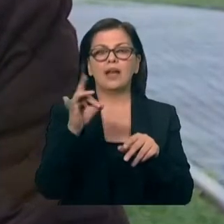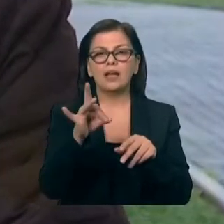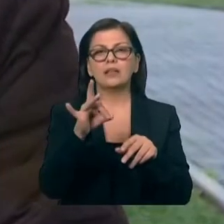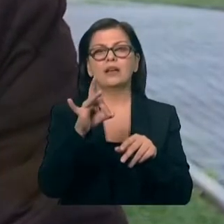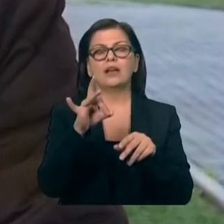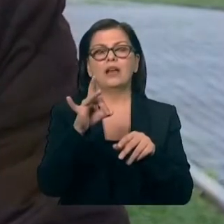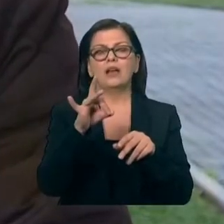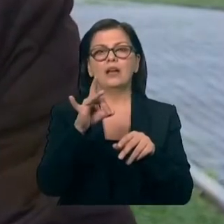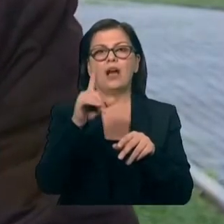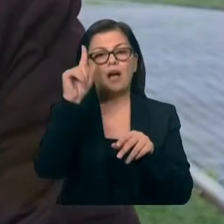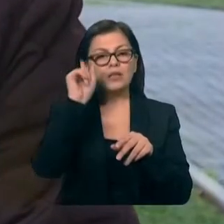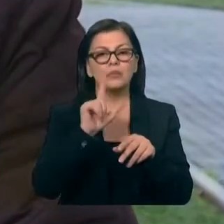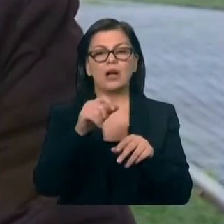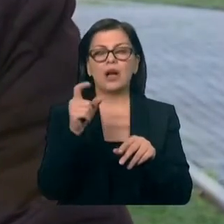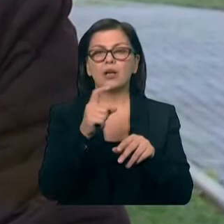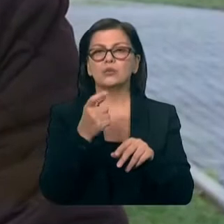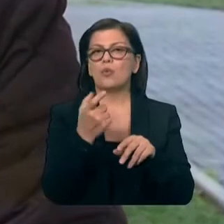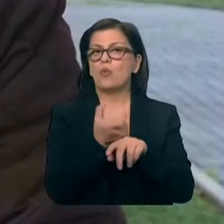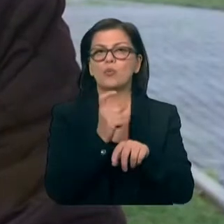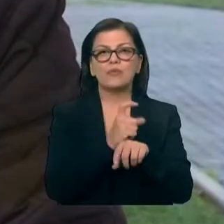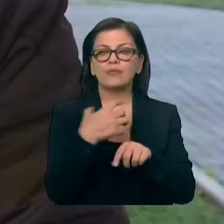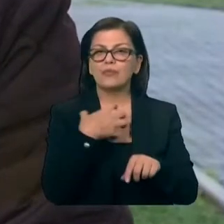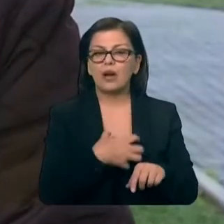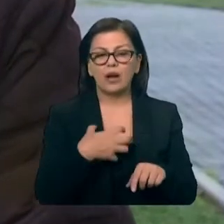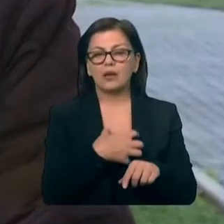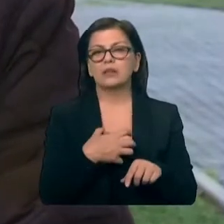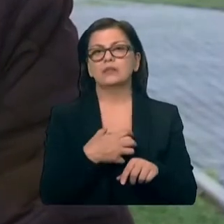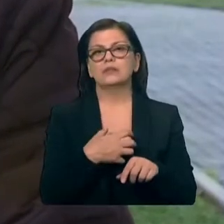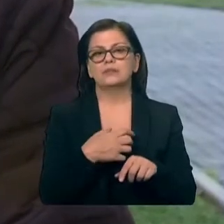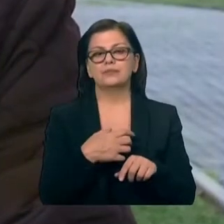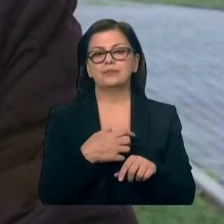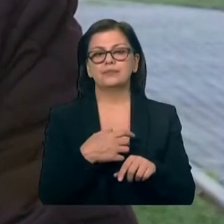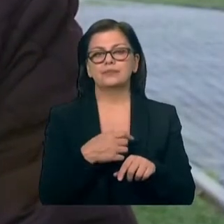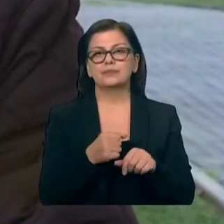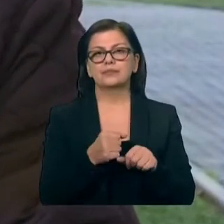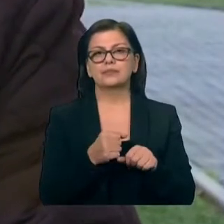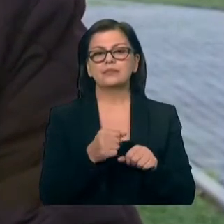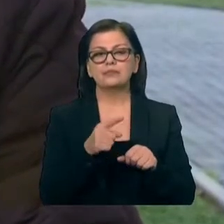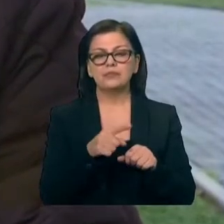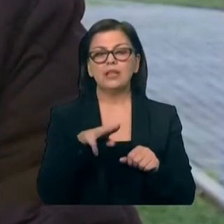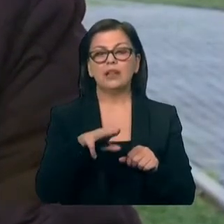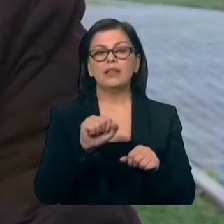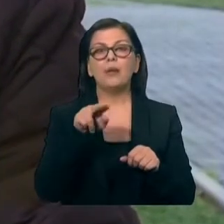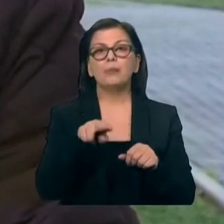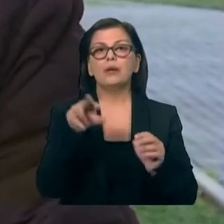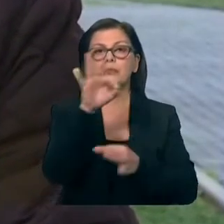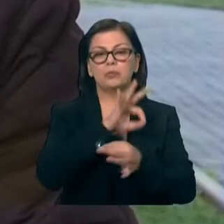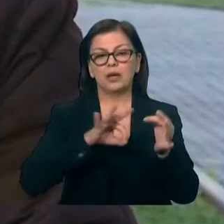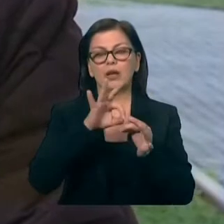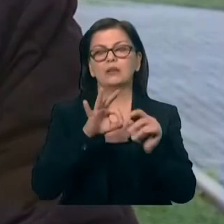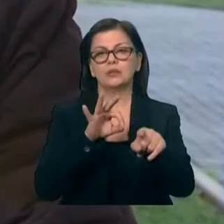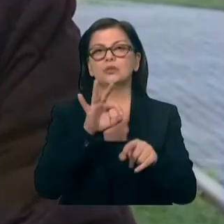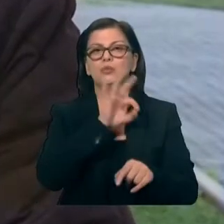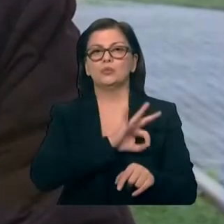dərəcə əhəmiyyətlidir və bu qazın da realizə olunması üçün məhz TAP üzərindən prosesin həyata